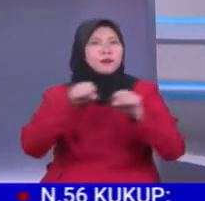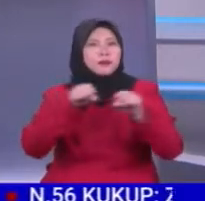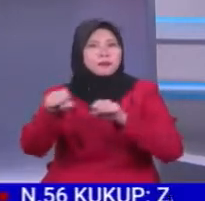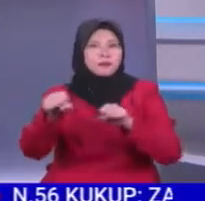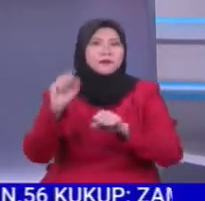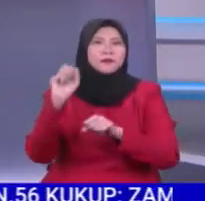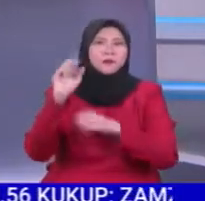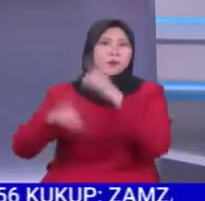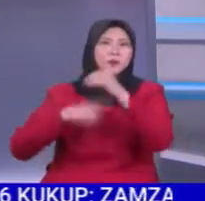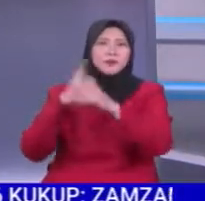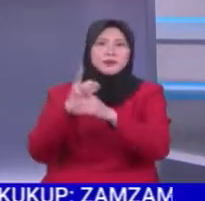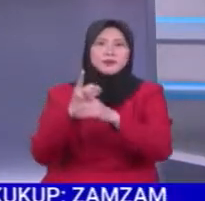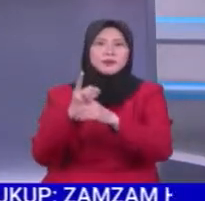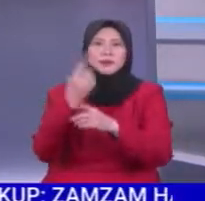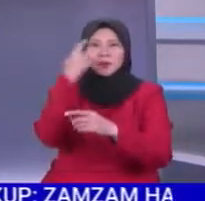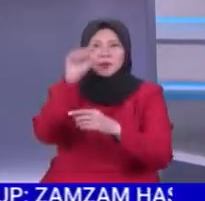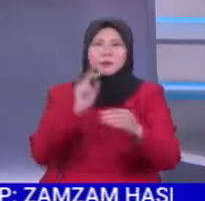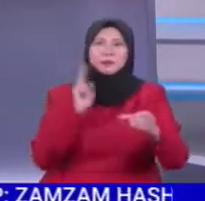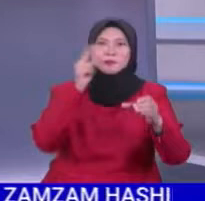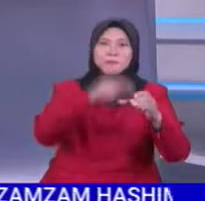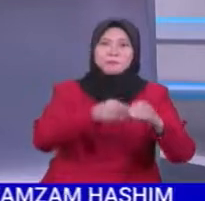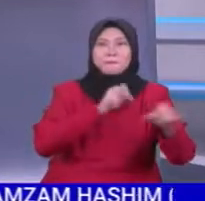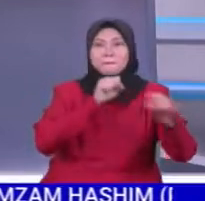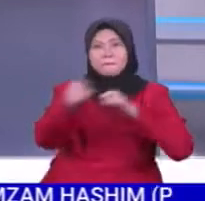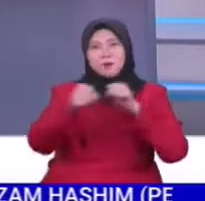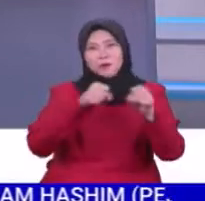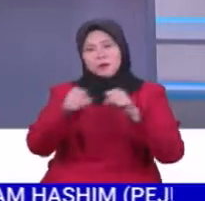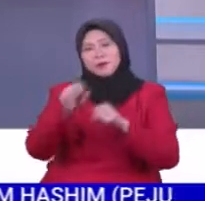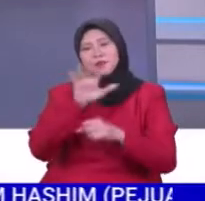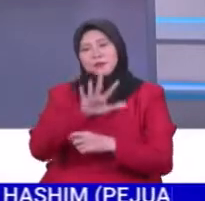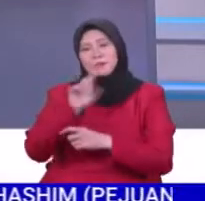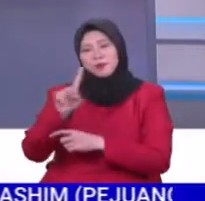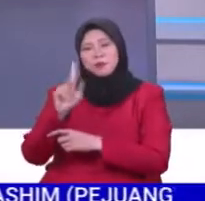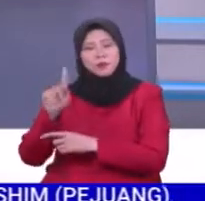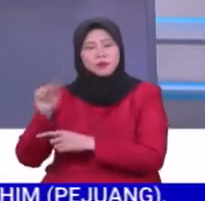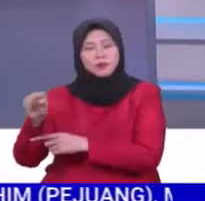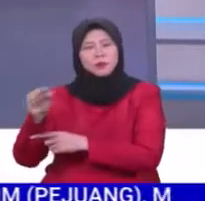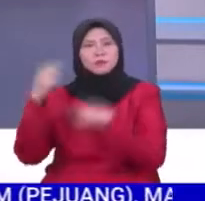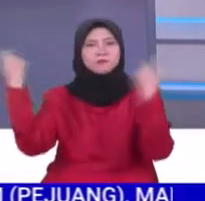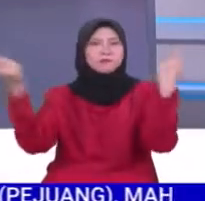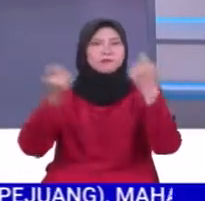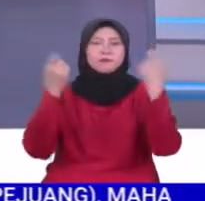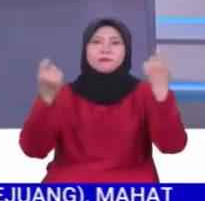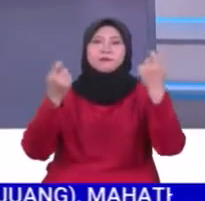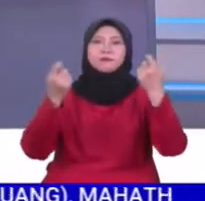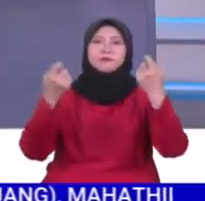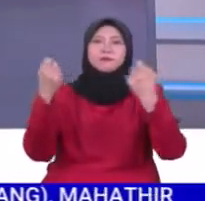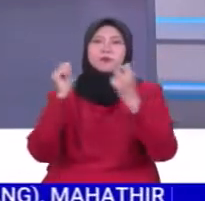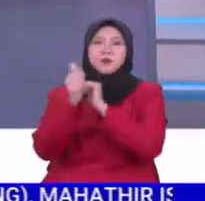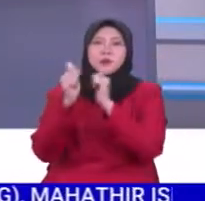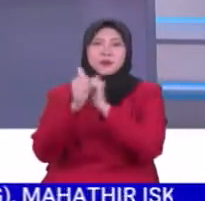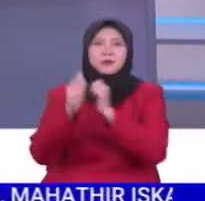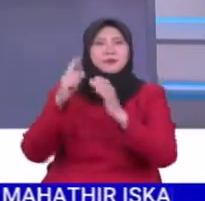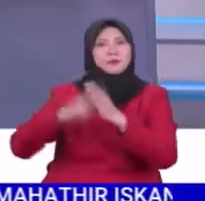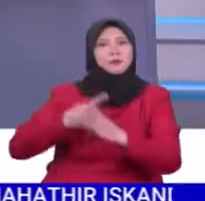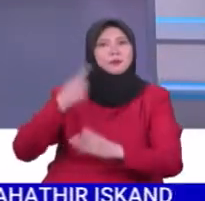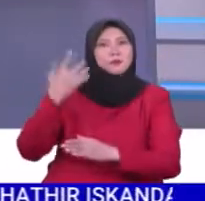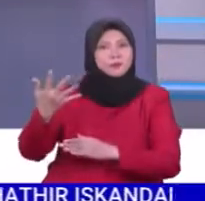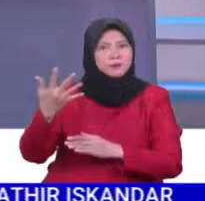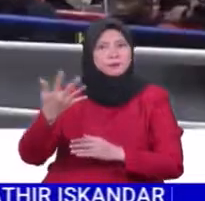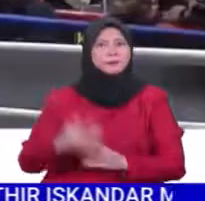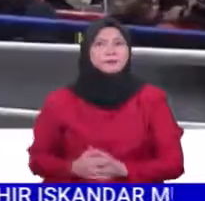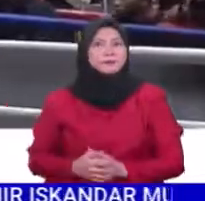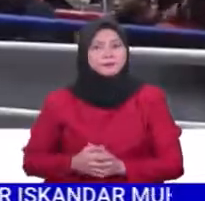Muhammad Rifdian Masdur ke dalam acara kickboxing 51 kilogram pada temasya yang bakal berlangsung Mei depan.